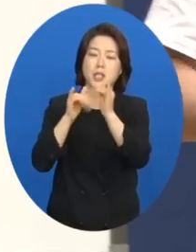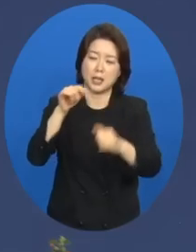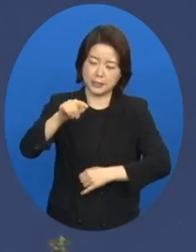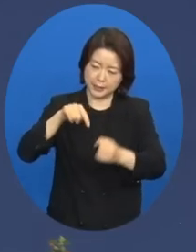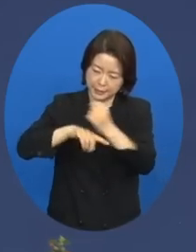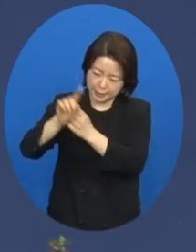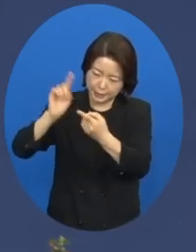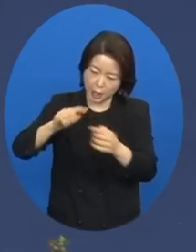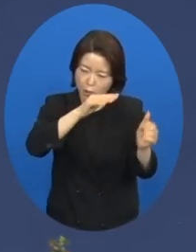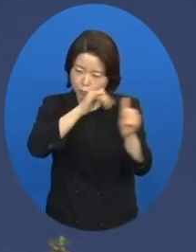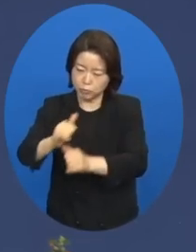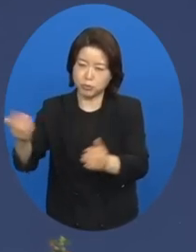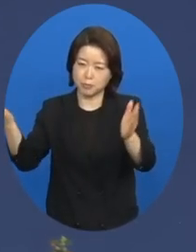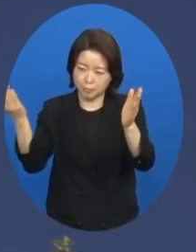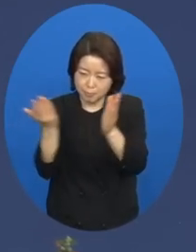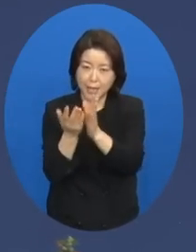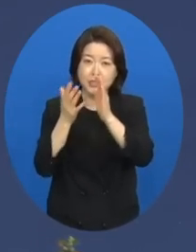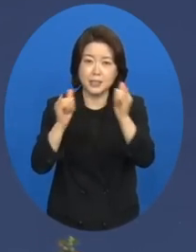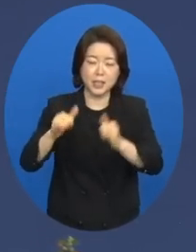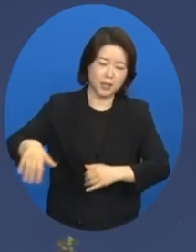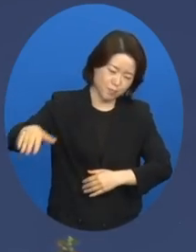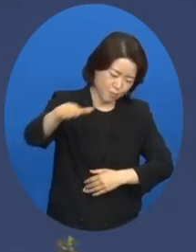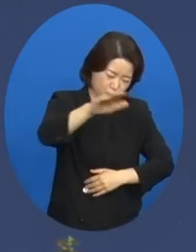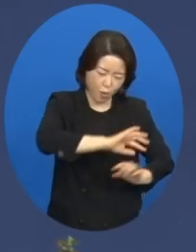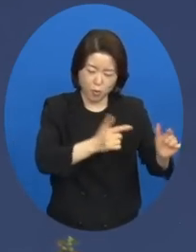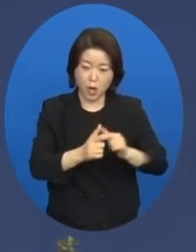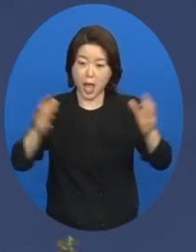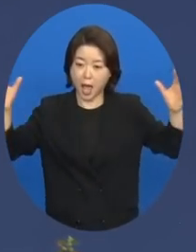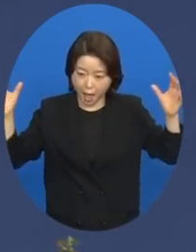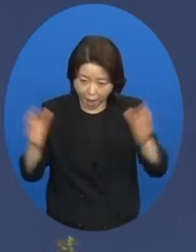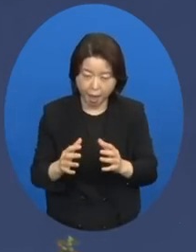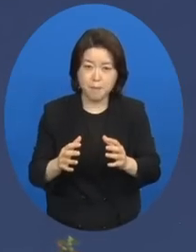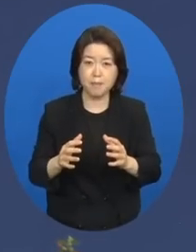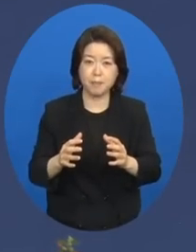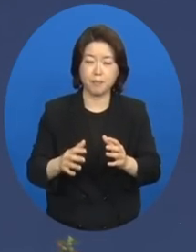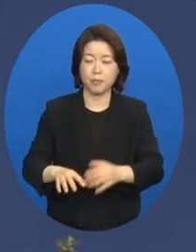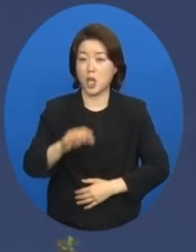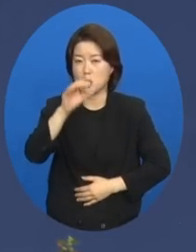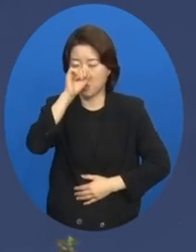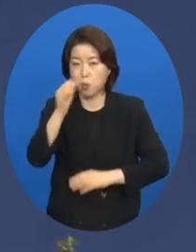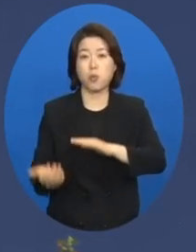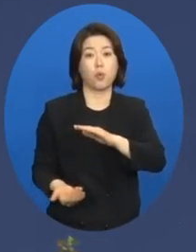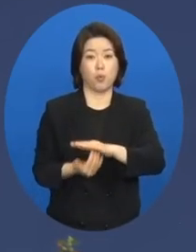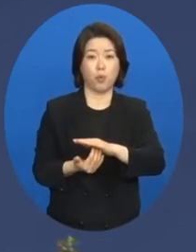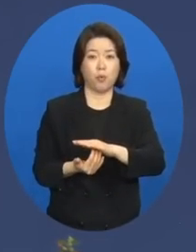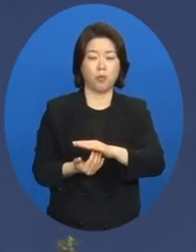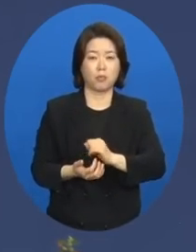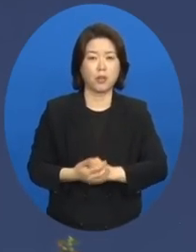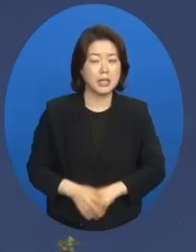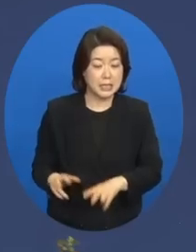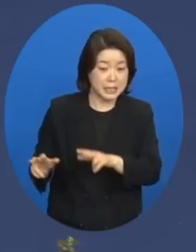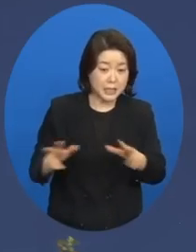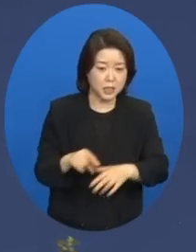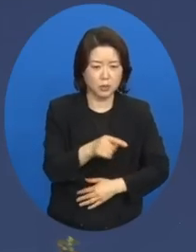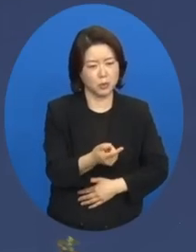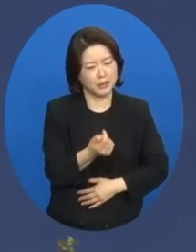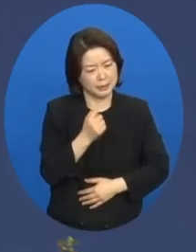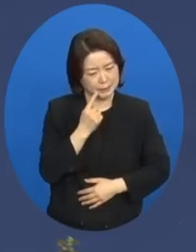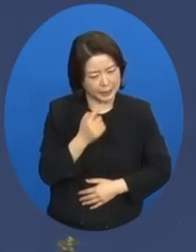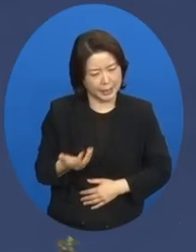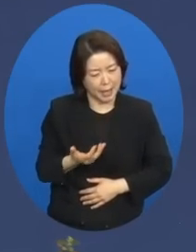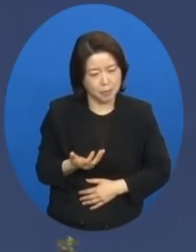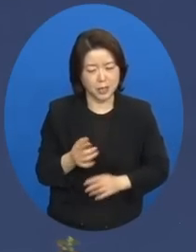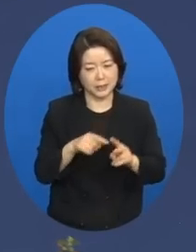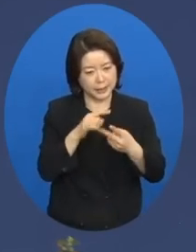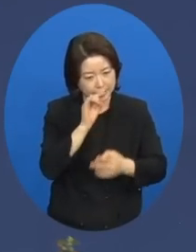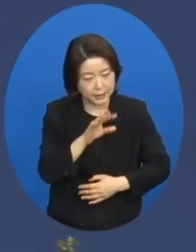뜻대로 부르심을 입은 자들에게는 모든 것이 합력하여 선을 이루느니라. 그러니까 당장 좀 쓰고 아프고